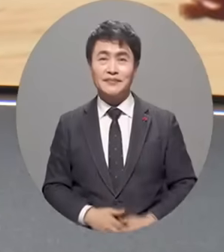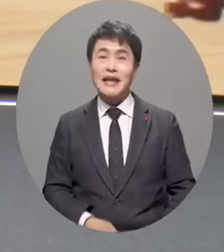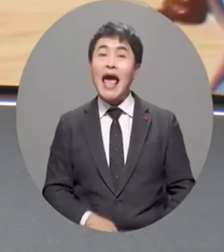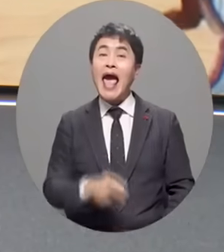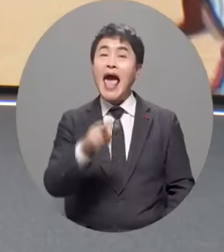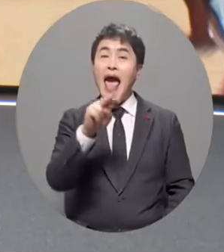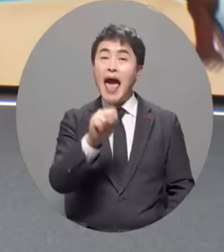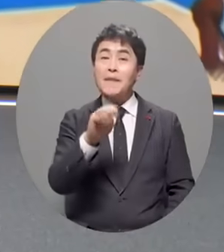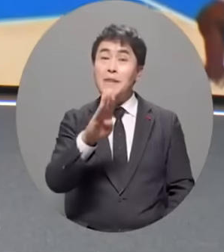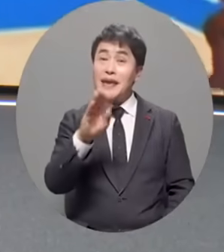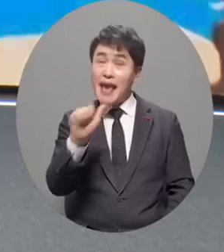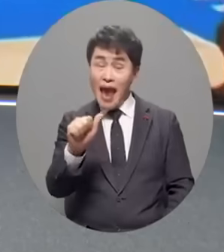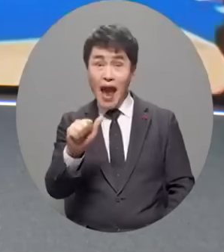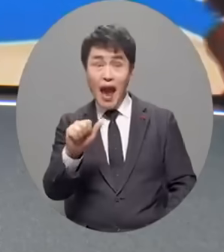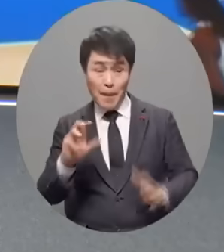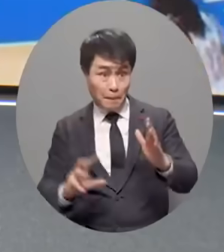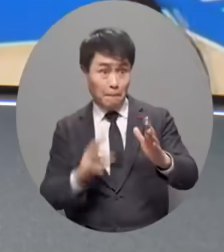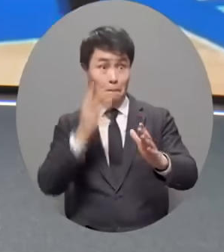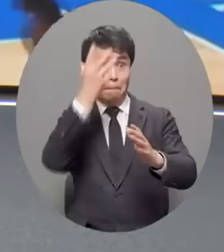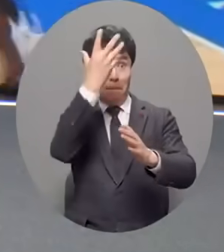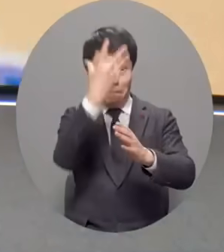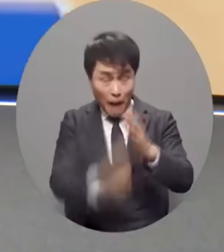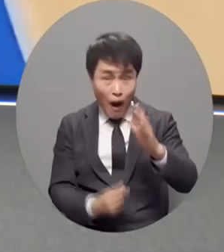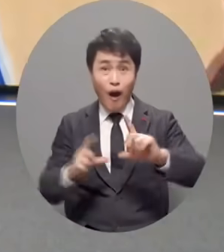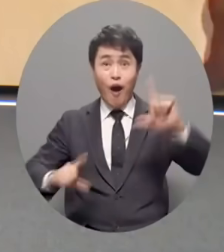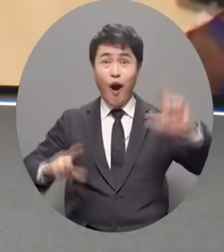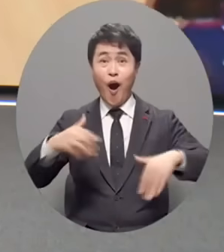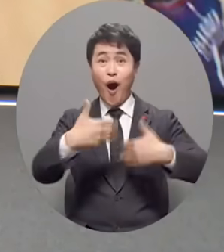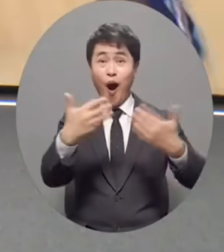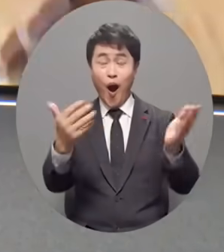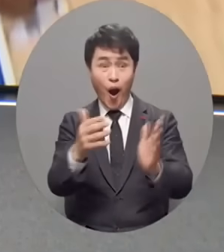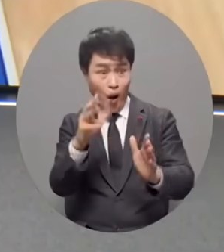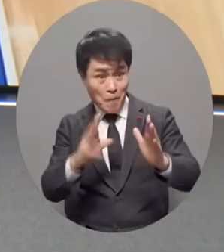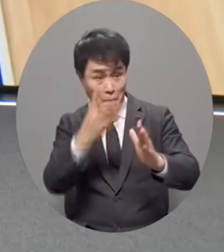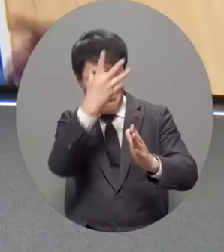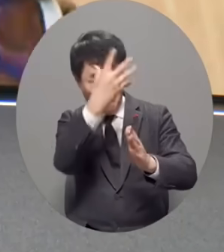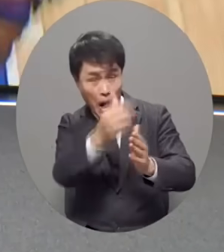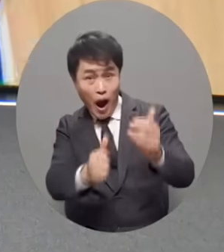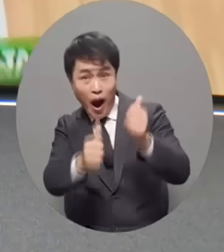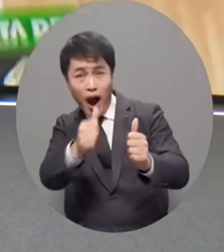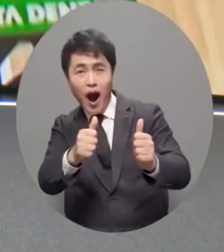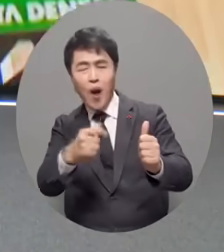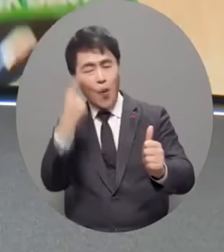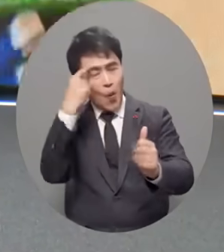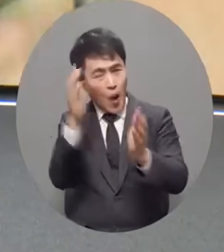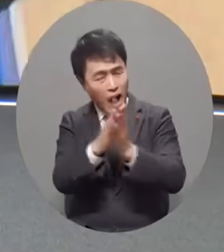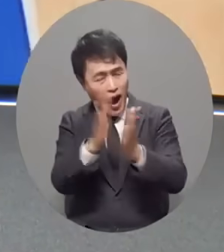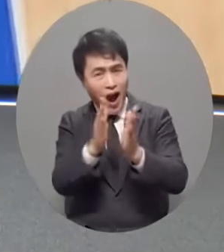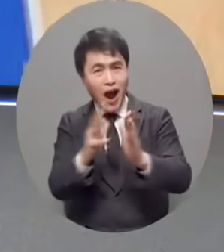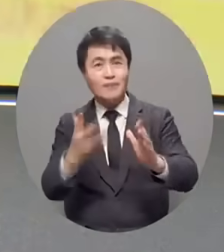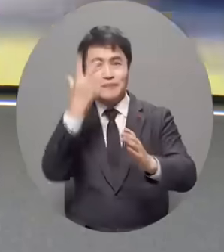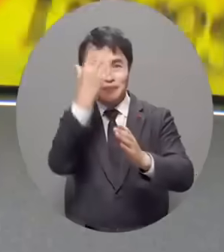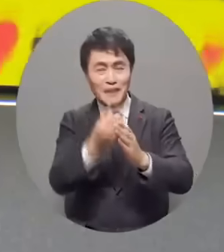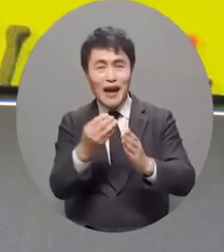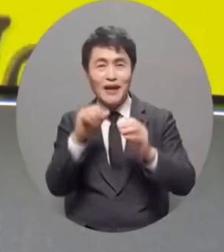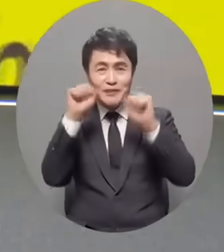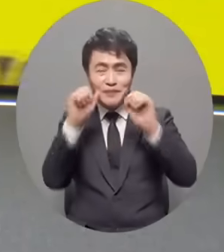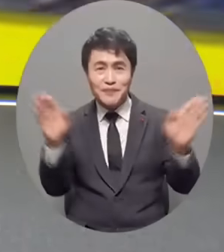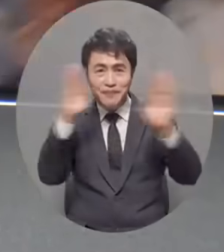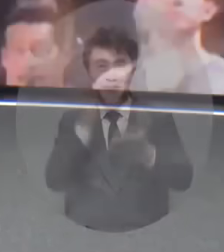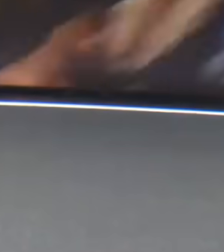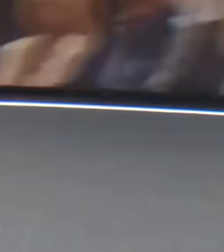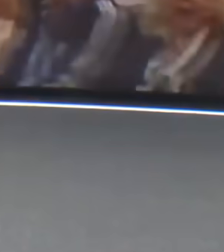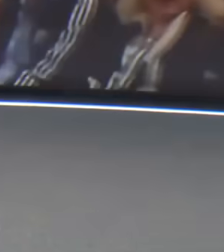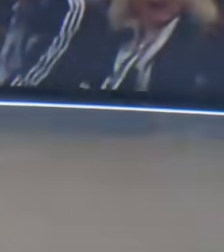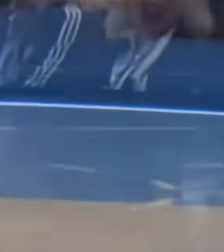네, NBA에서 나온 덩크슛인데요. 마치 덩크 콘테스트를 하듯이 혼자 알아서 다 하네요. 금요일 밤 스포츠 뉴스였습니다.